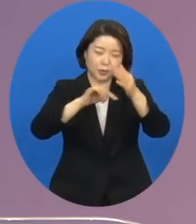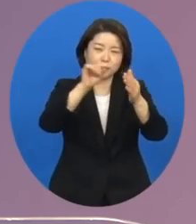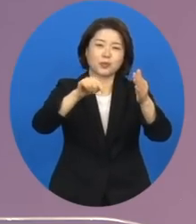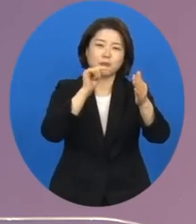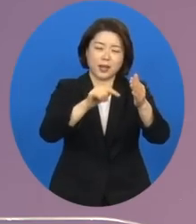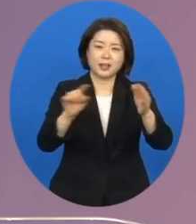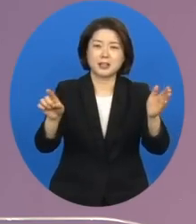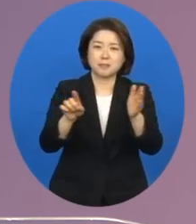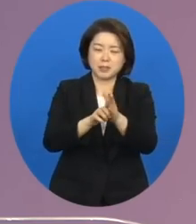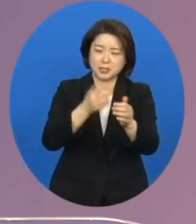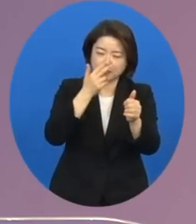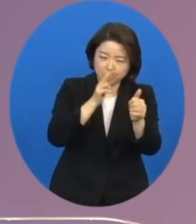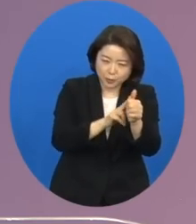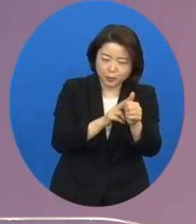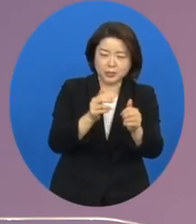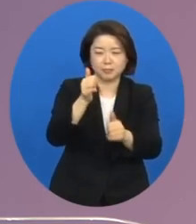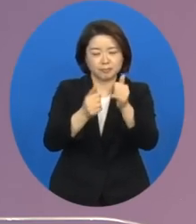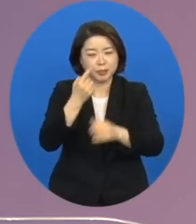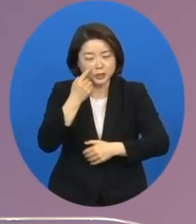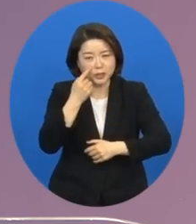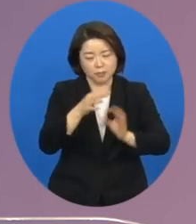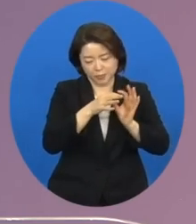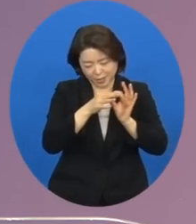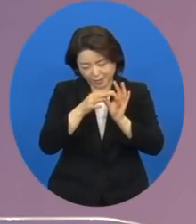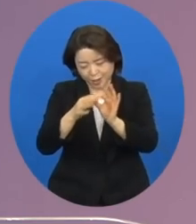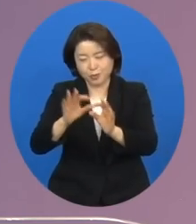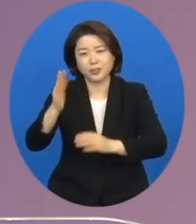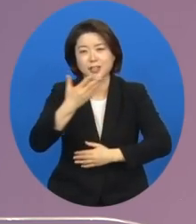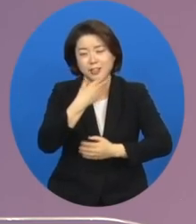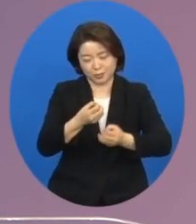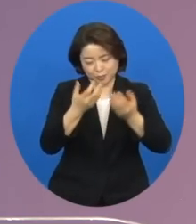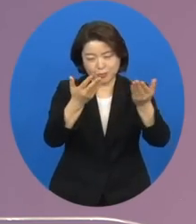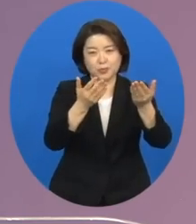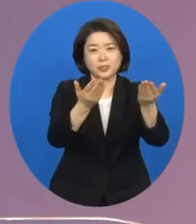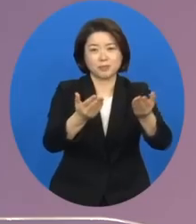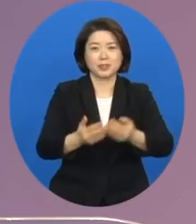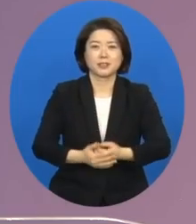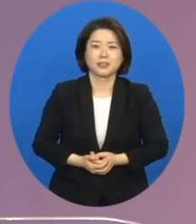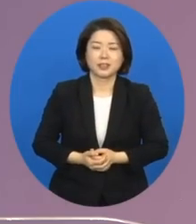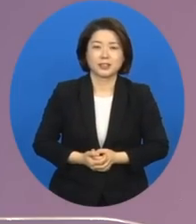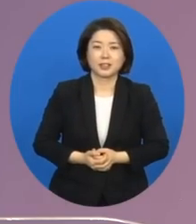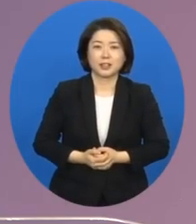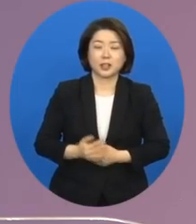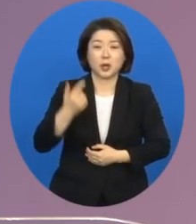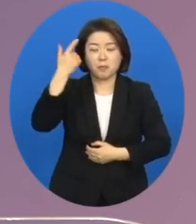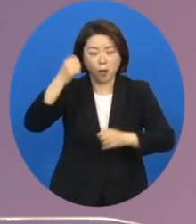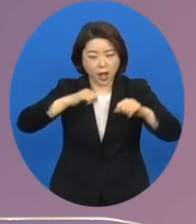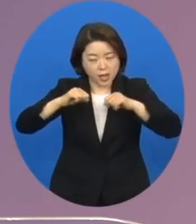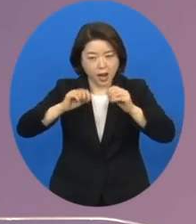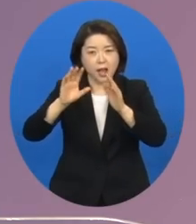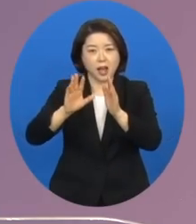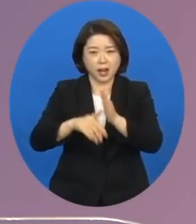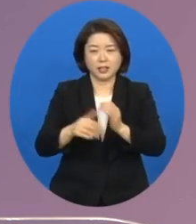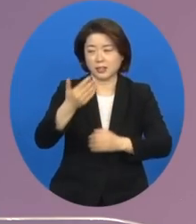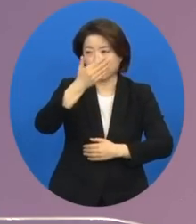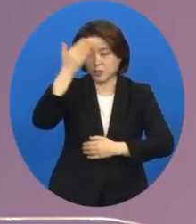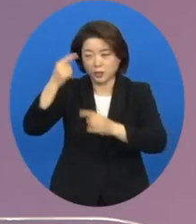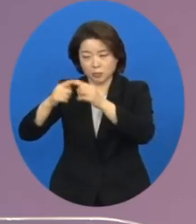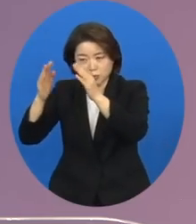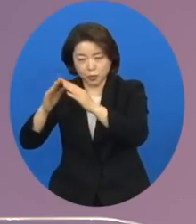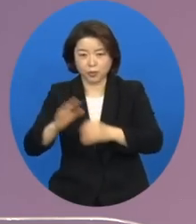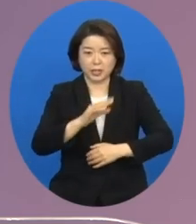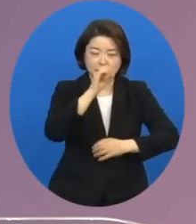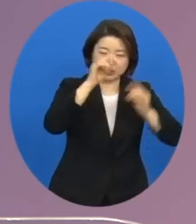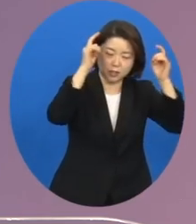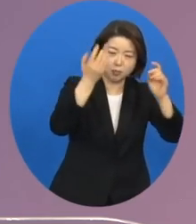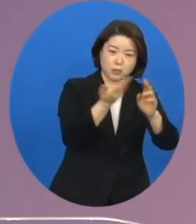믿음에 도전과 실험이 이어가기를 축복합니다 사역을 하면 할수록 젊은이 교회와 선한목자교회